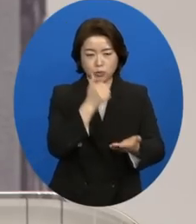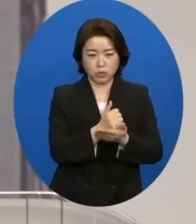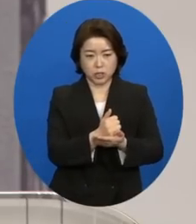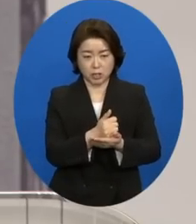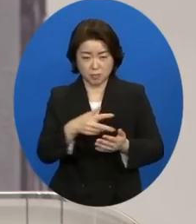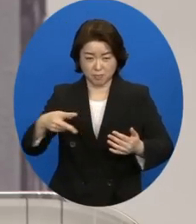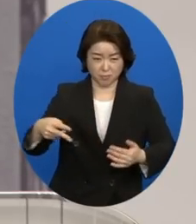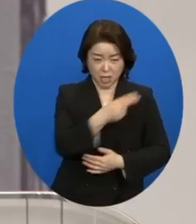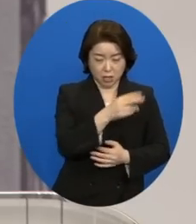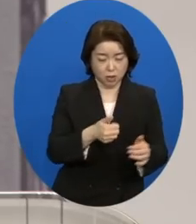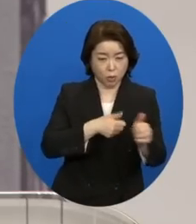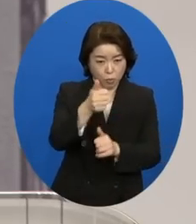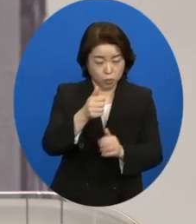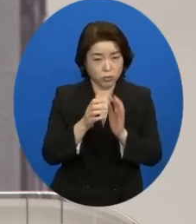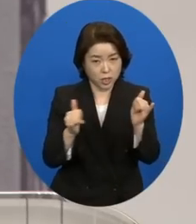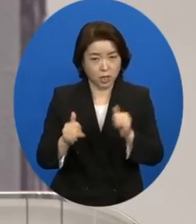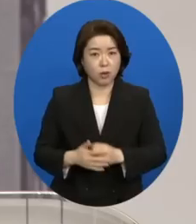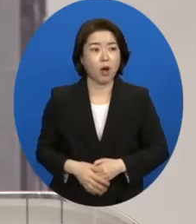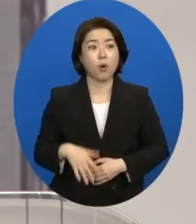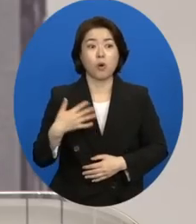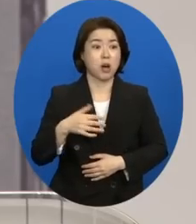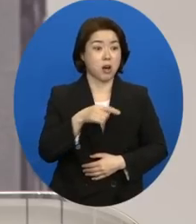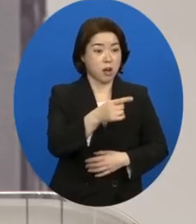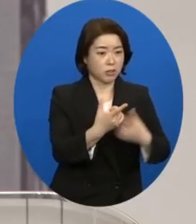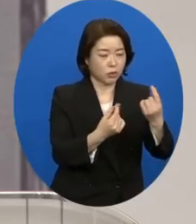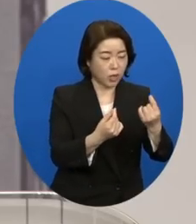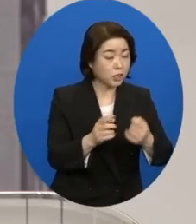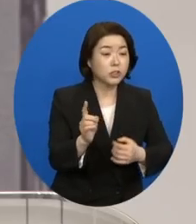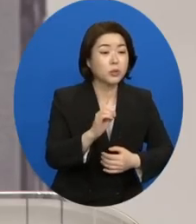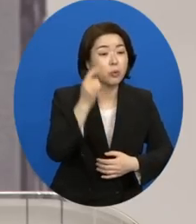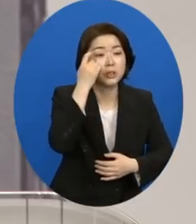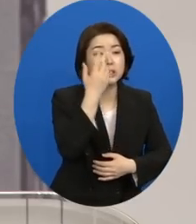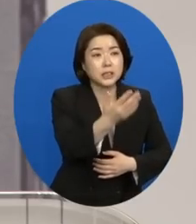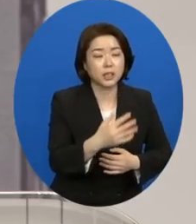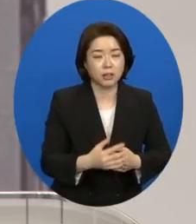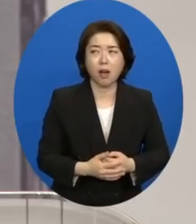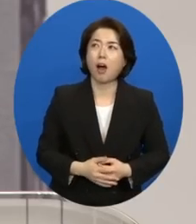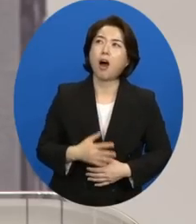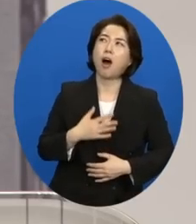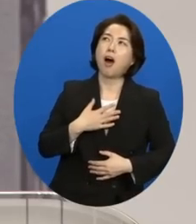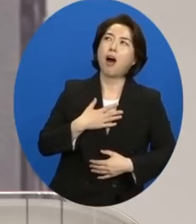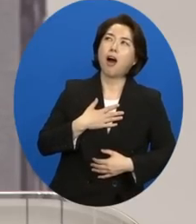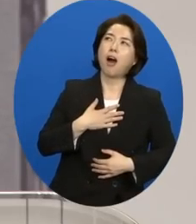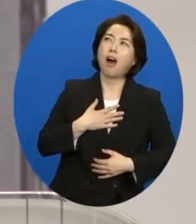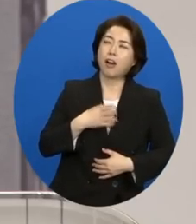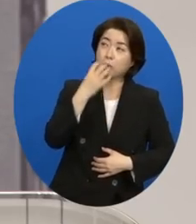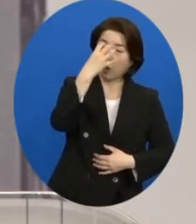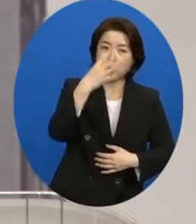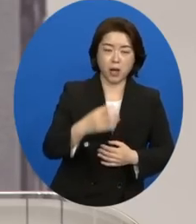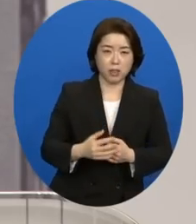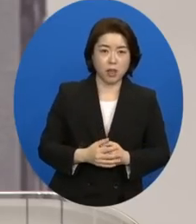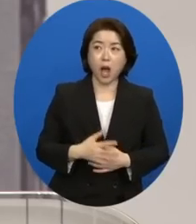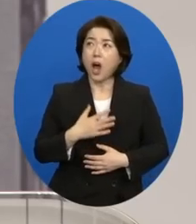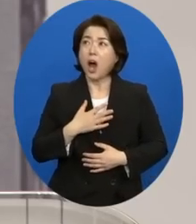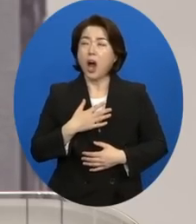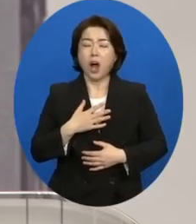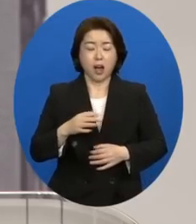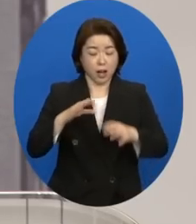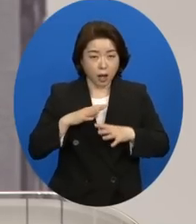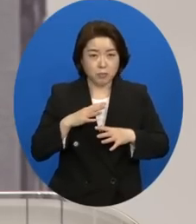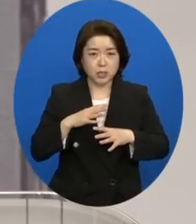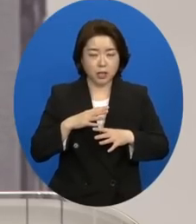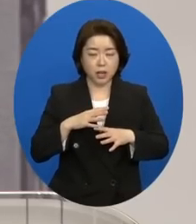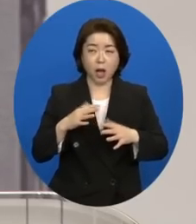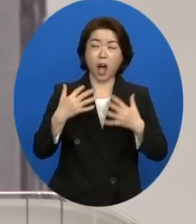극복하다이 너 같은 자가 어디 있느냐 교만이 확 밀려오는 거죠 깜짝 놀랐어 내가 겸손해야지 겸손해야지